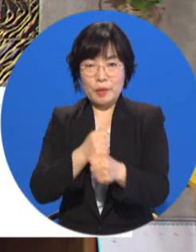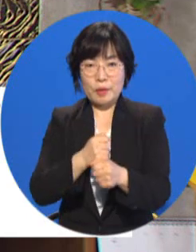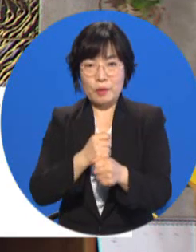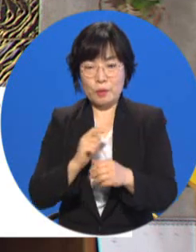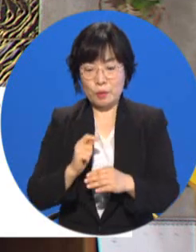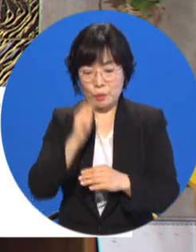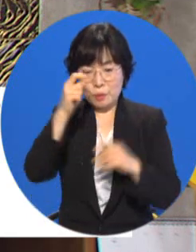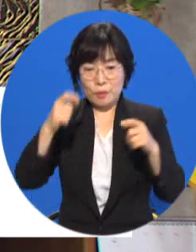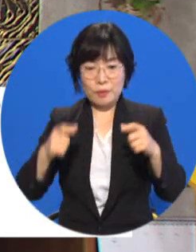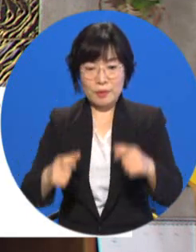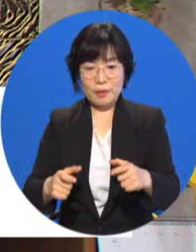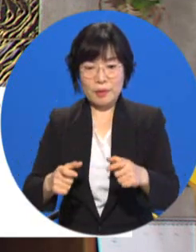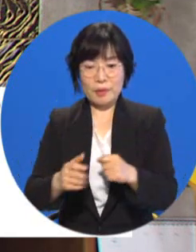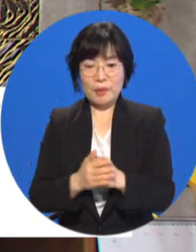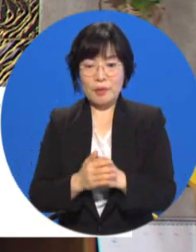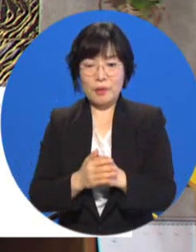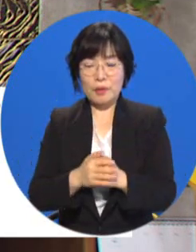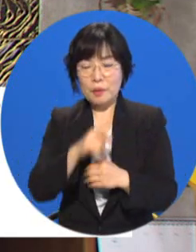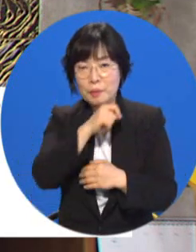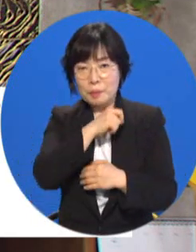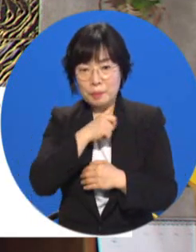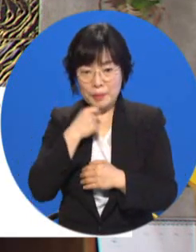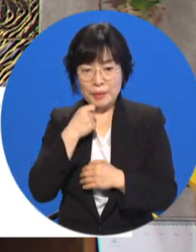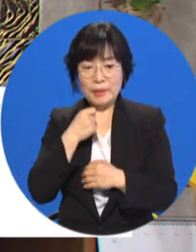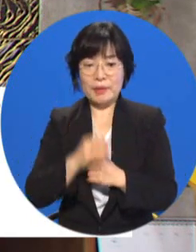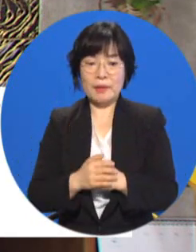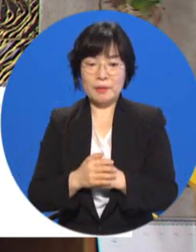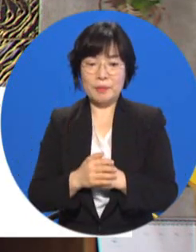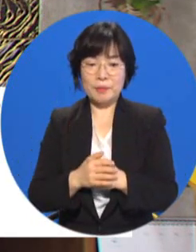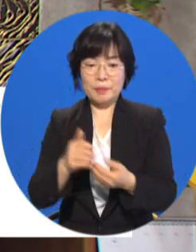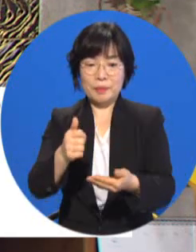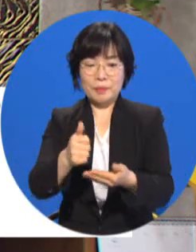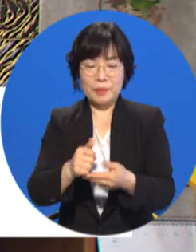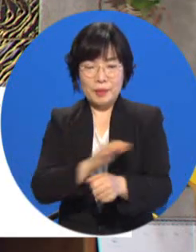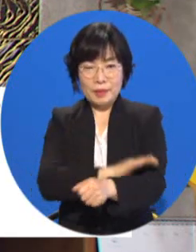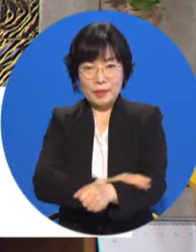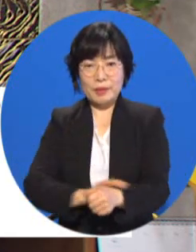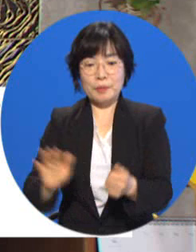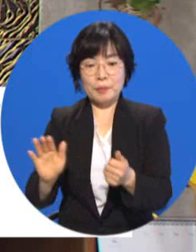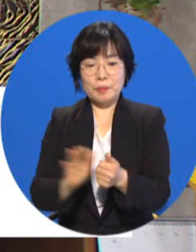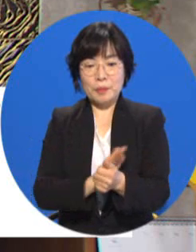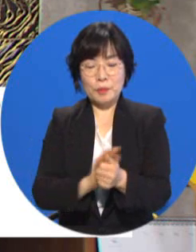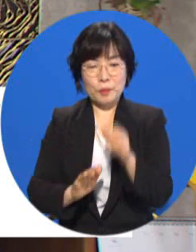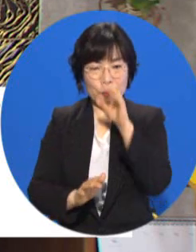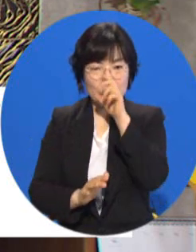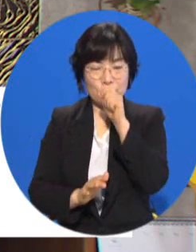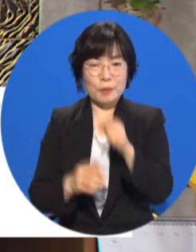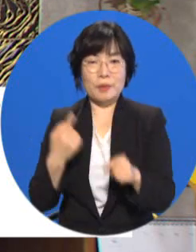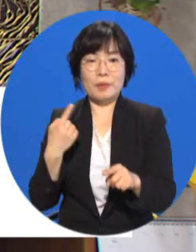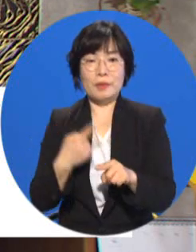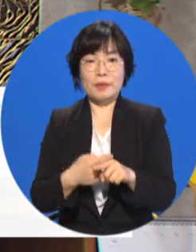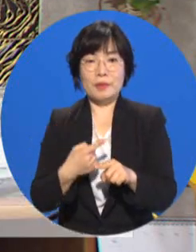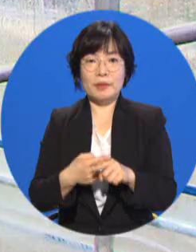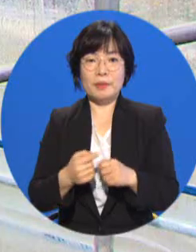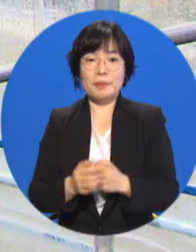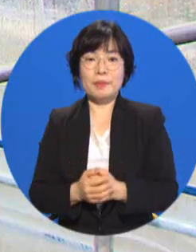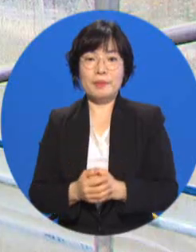이제 좀 제가 열심히 해서 우리 고흥 지방에 이렇게 음식을 맛있게 해서 나가고 손님들 잘 대접하면